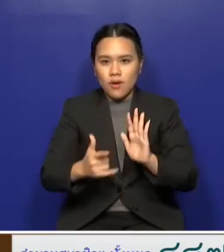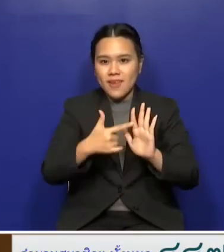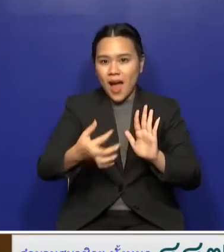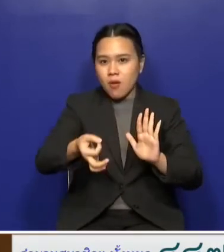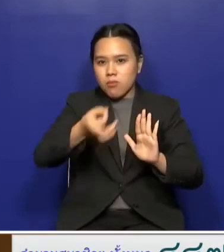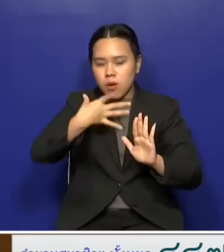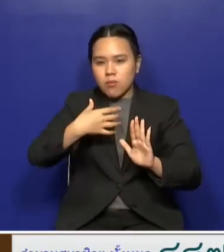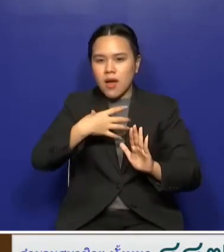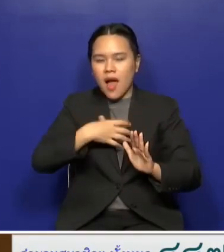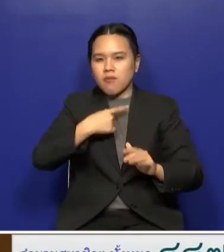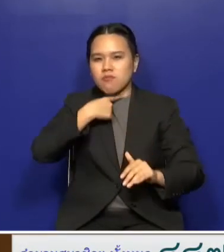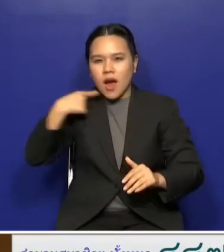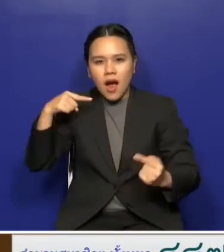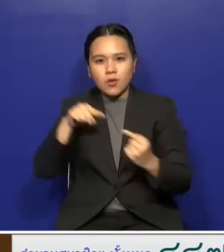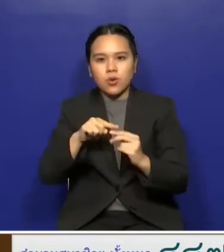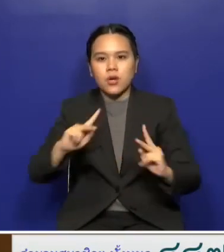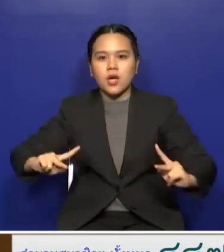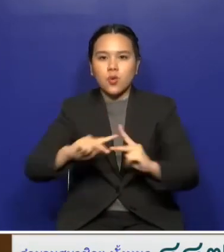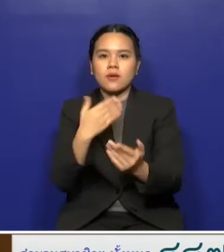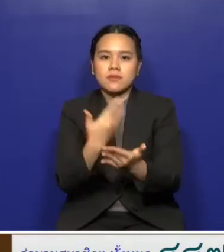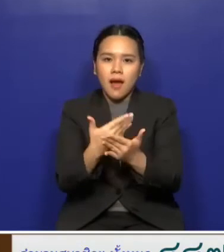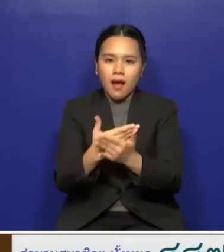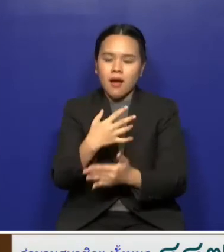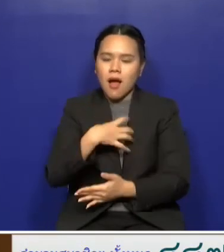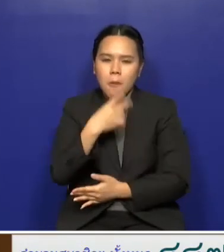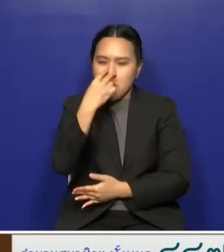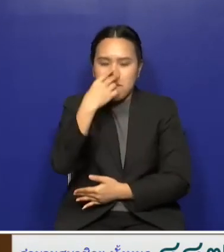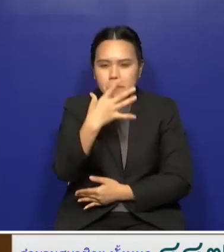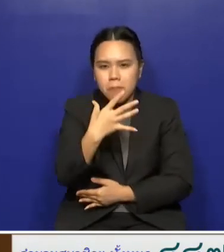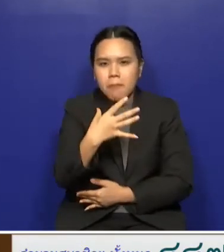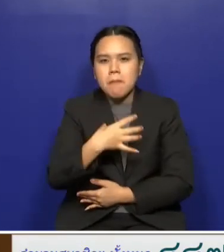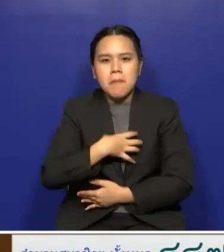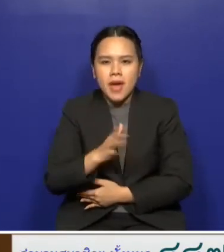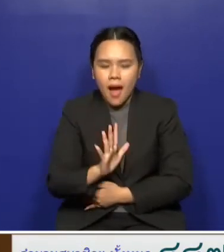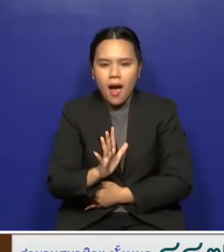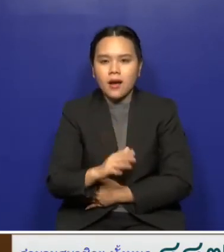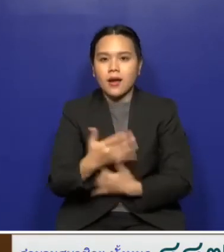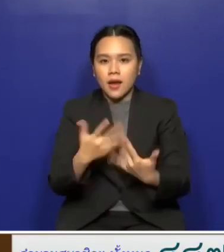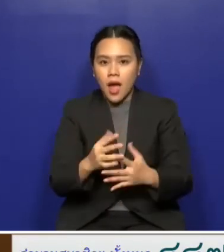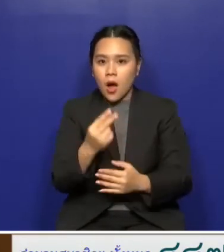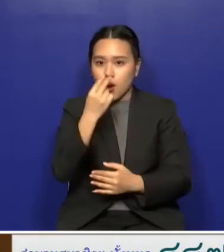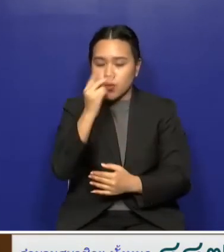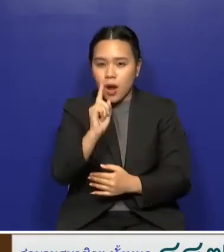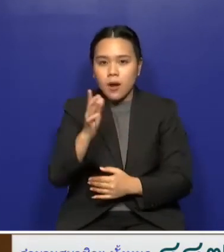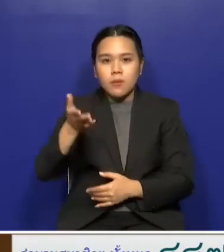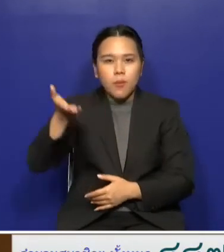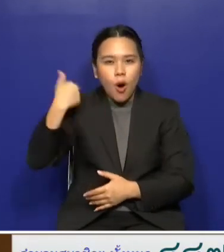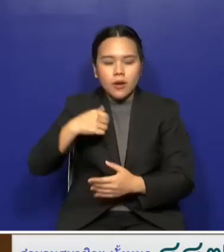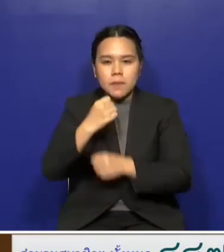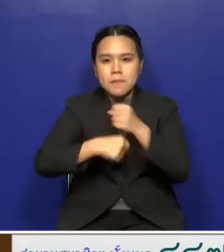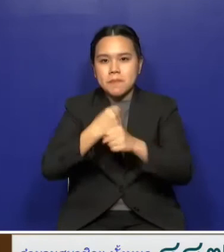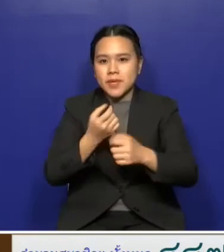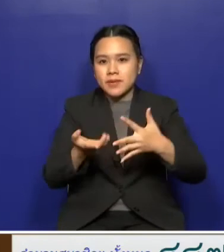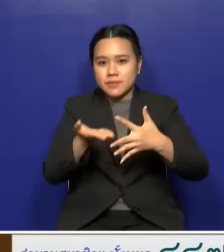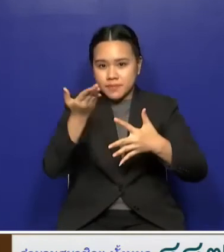อีกต่อไปเรามีบทเรียนมาแล้วเมื่อต้นปีการดูแลการติดเชื้อต้องควบคู่ไปกับการประคับประค